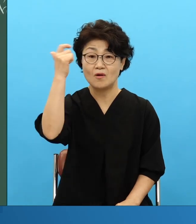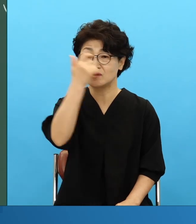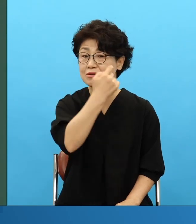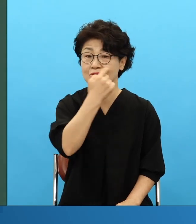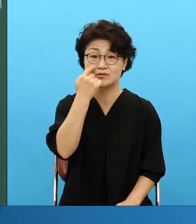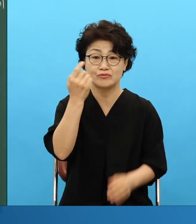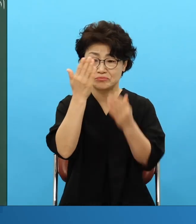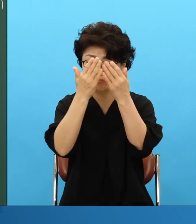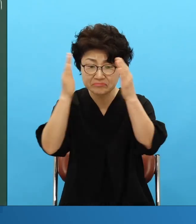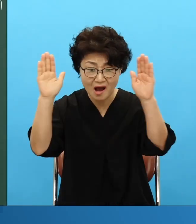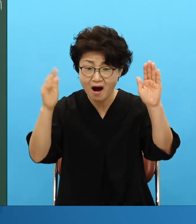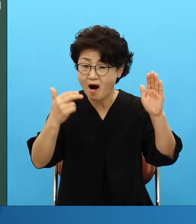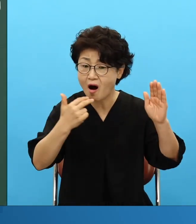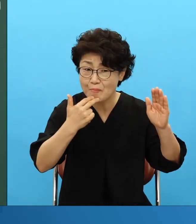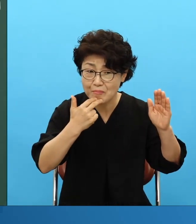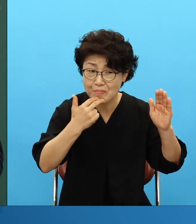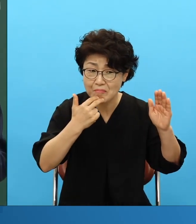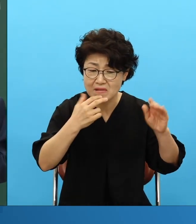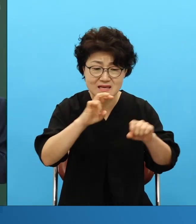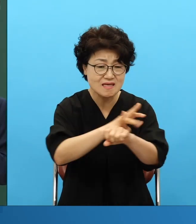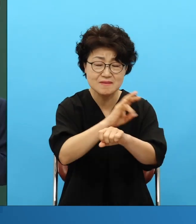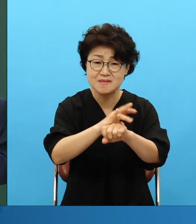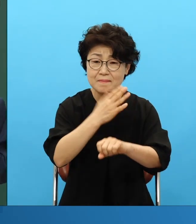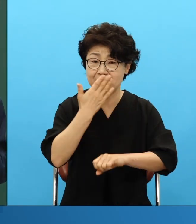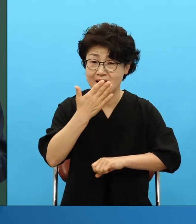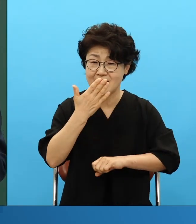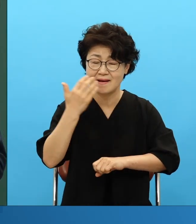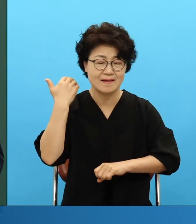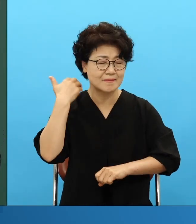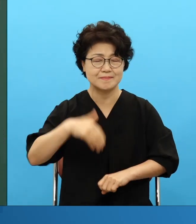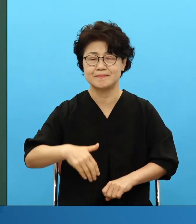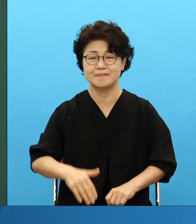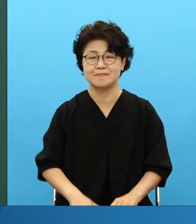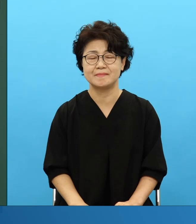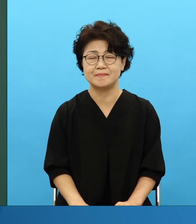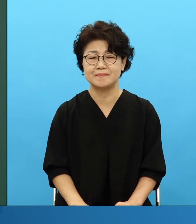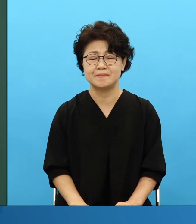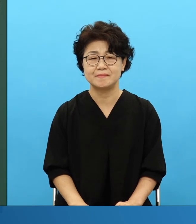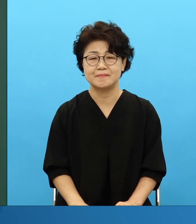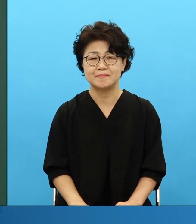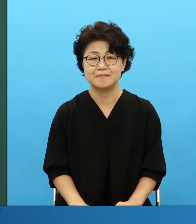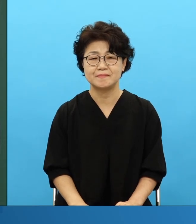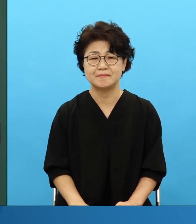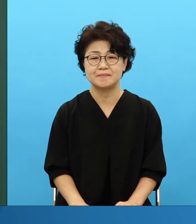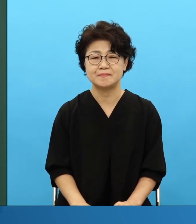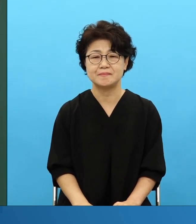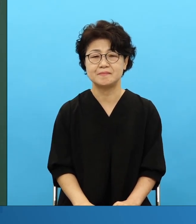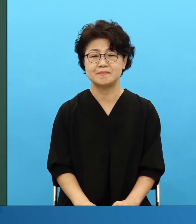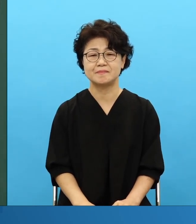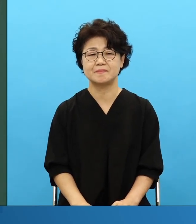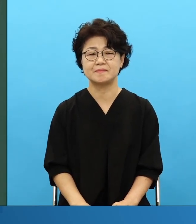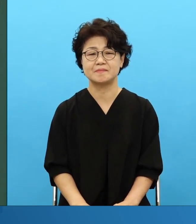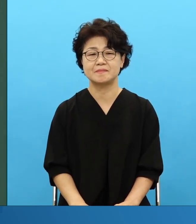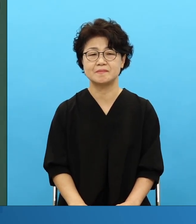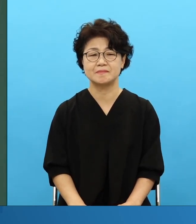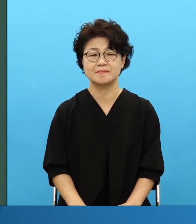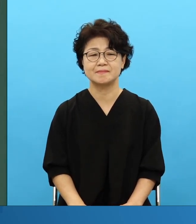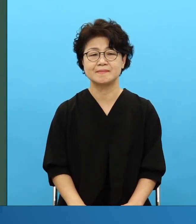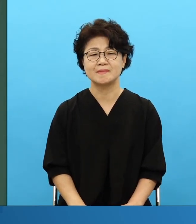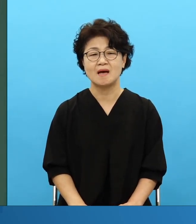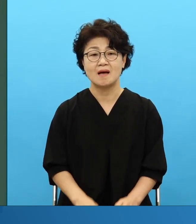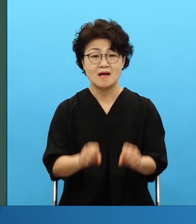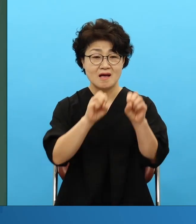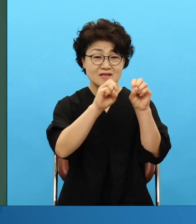don't have the eyes to see this, how could you do 24? 그래서 제가 이게 전도 운동을 쭉 해보면 거의 다 사람들이 이 눈을 잘 못